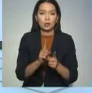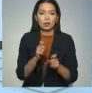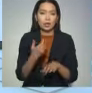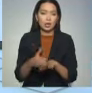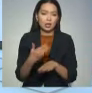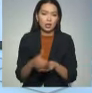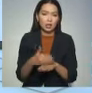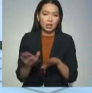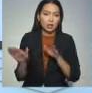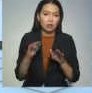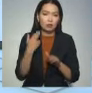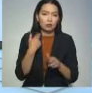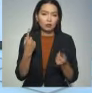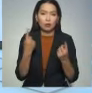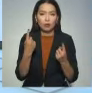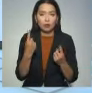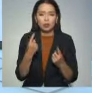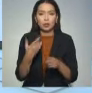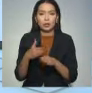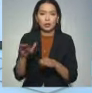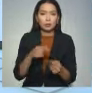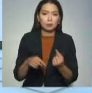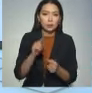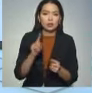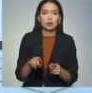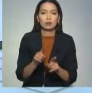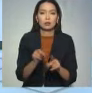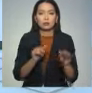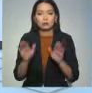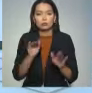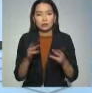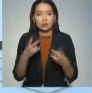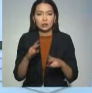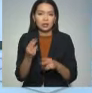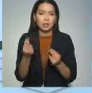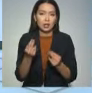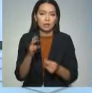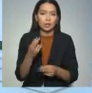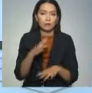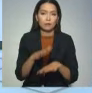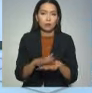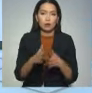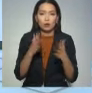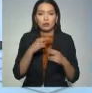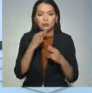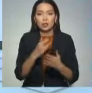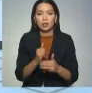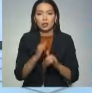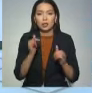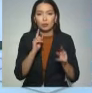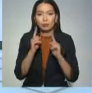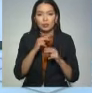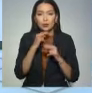закредитованностью населения и кредитовать бизнес, а также перестать брать деньги с нацфонда. Особое внимание на расширенном заседании президент уделил